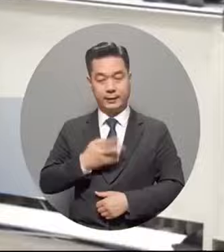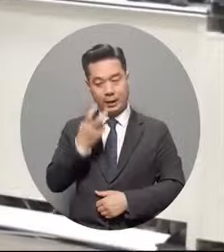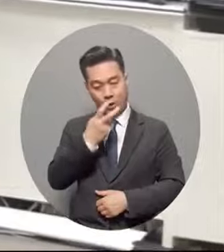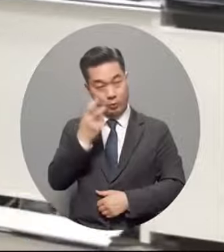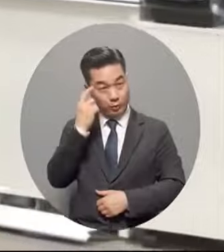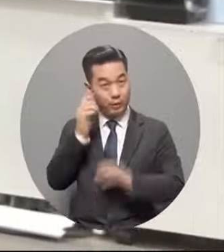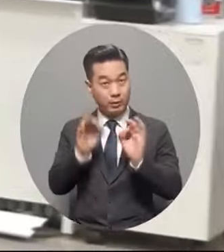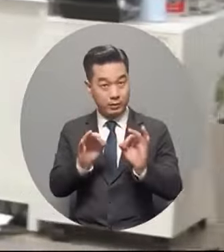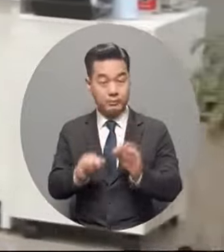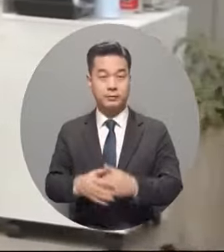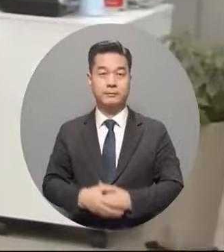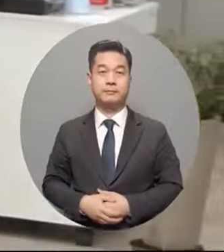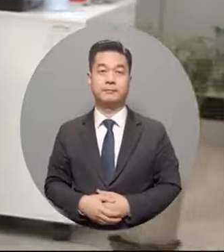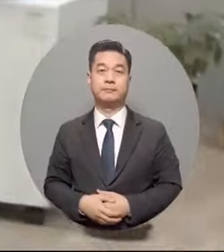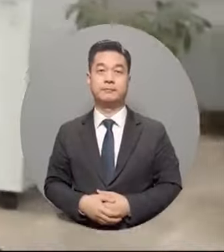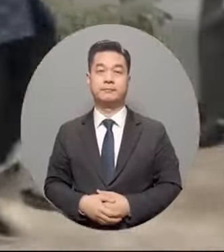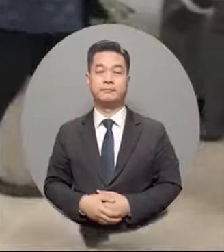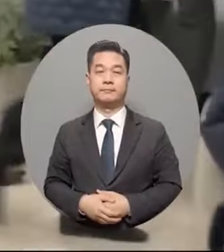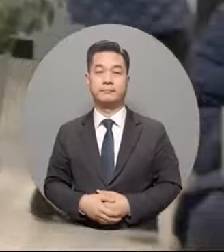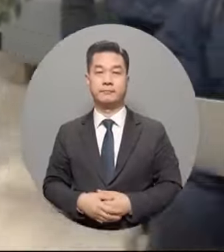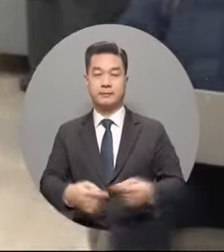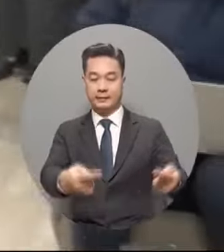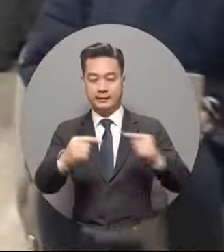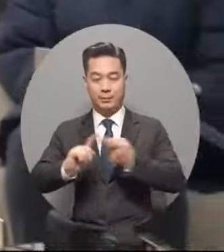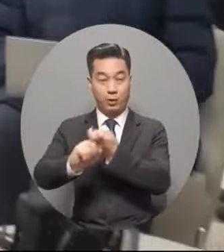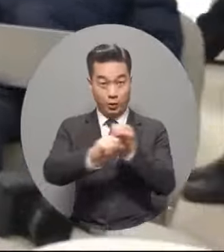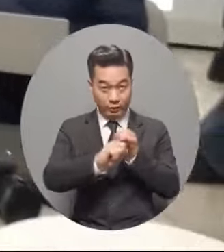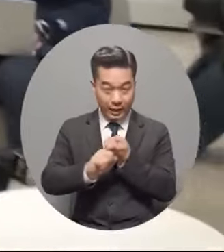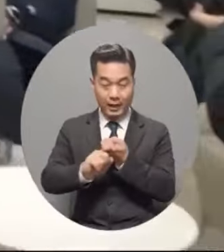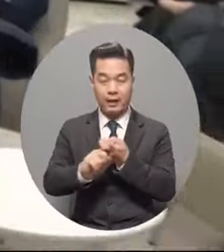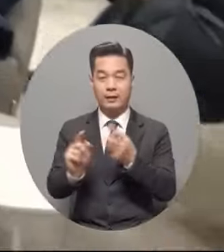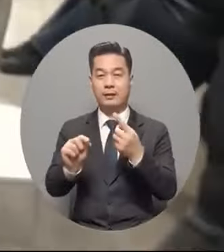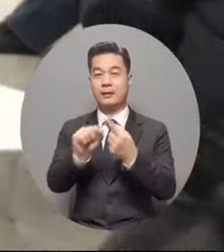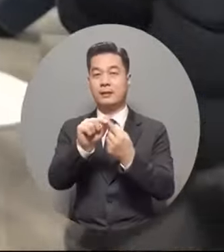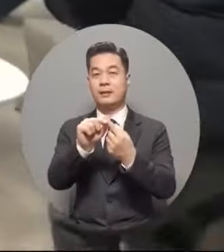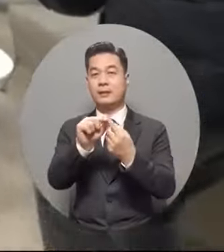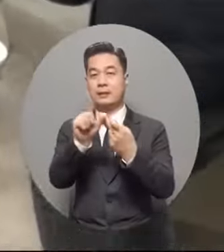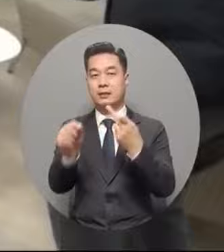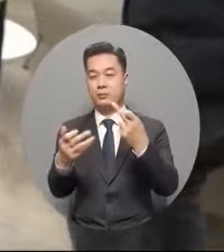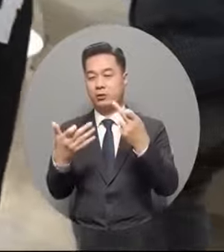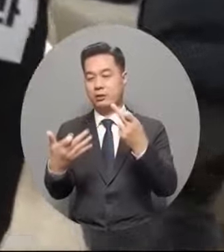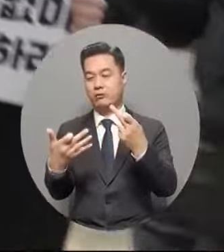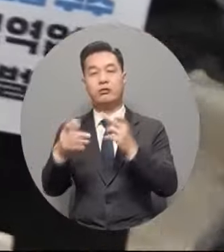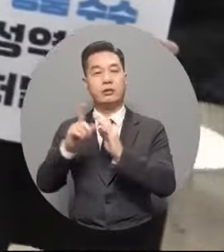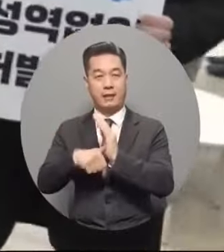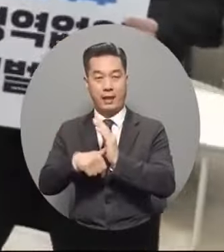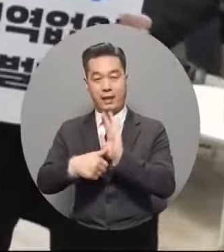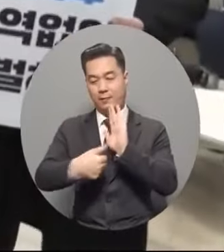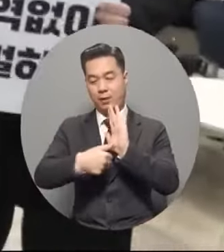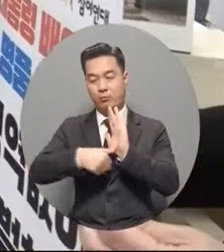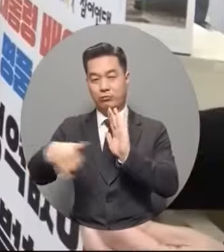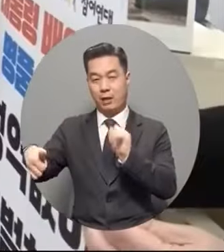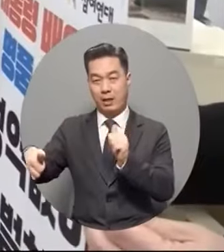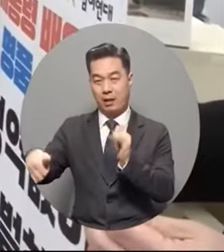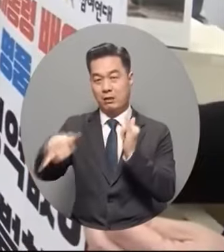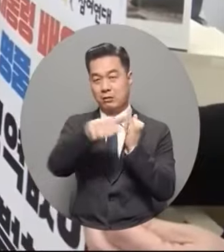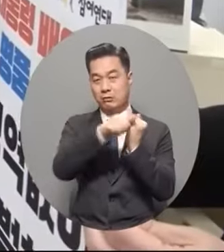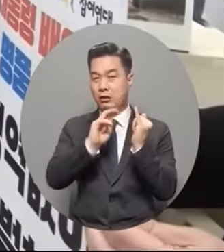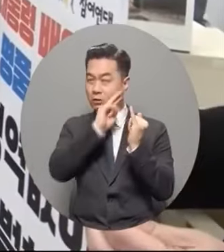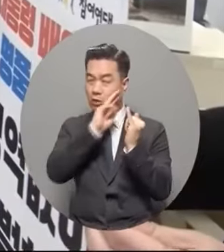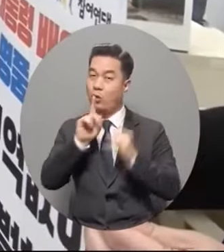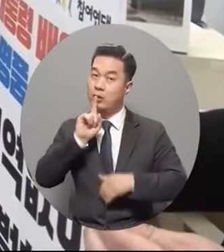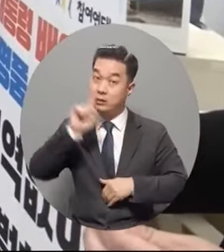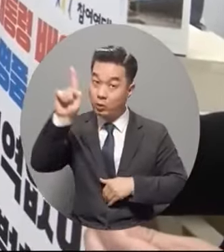예. 참여연대는 지난달 19일 김 여사의 명품 가방 의혹을 권익위에 신고했습니다.